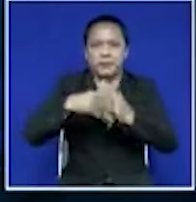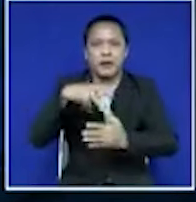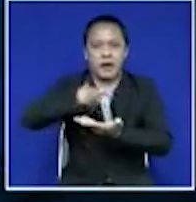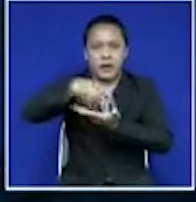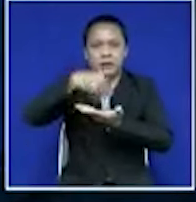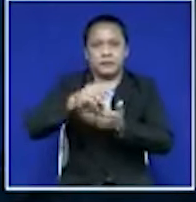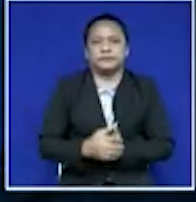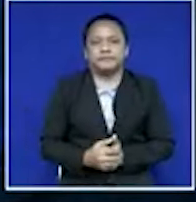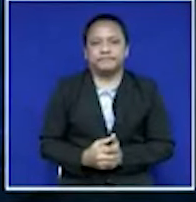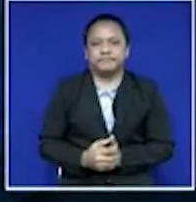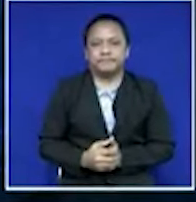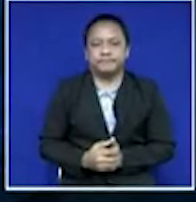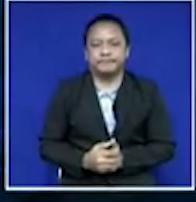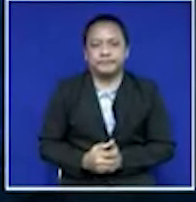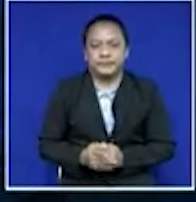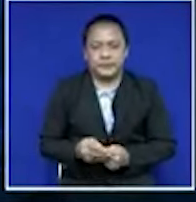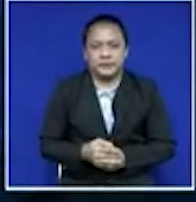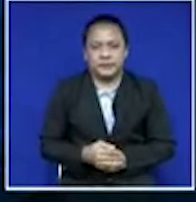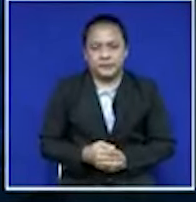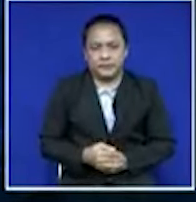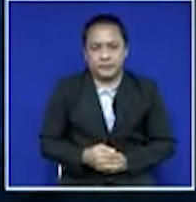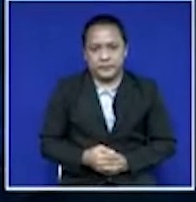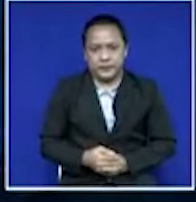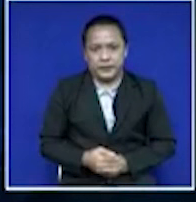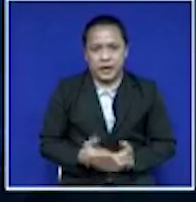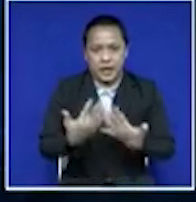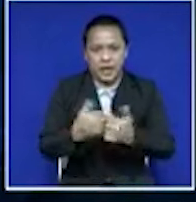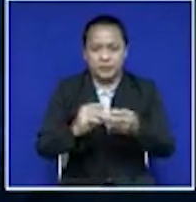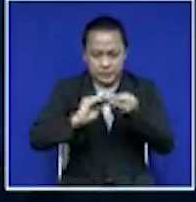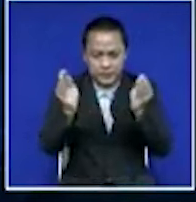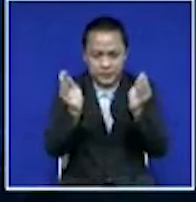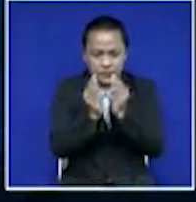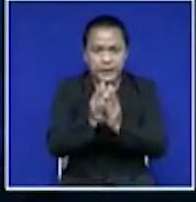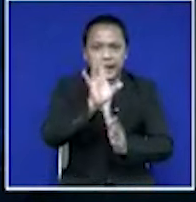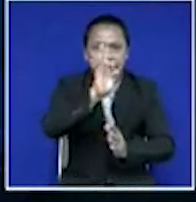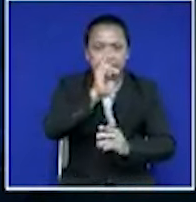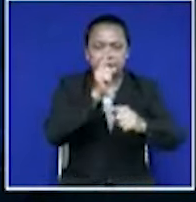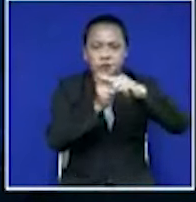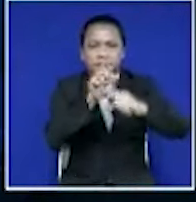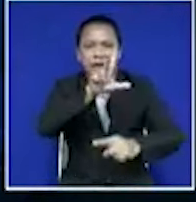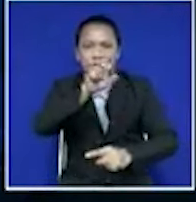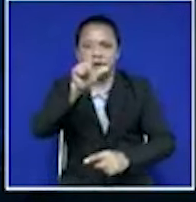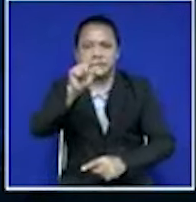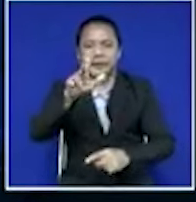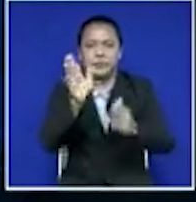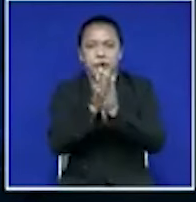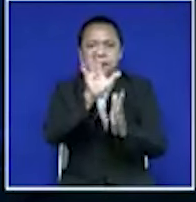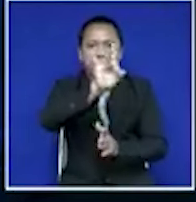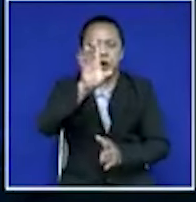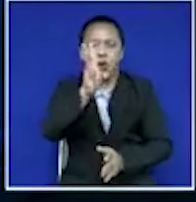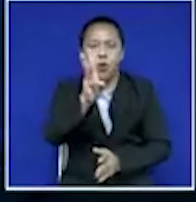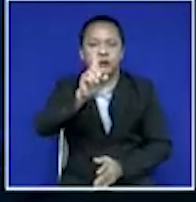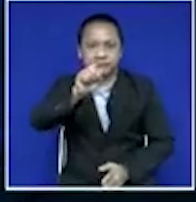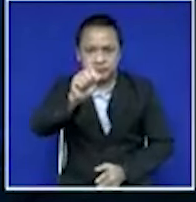คืบหน้ามาเพิ่มเติมให้กับท่านผู้ชมได้รับทราบเราเอาตัวเลข7บวก323บวก861